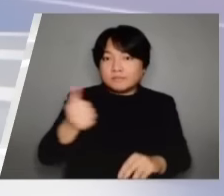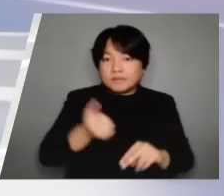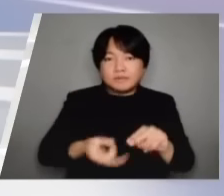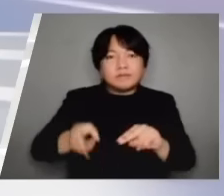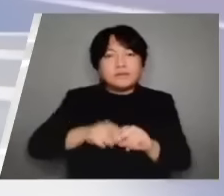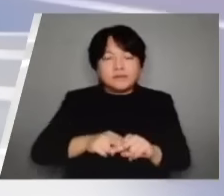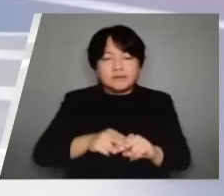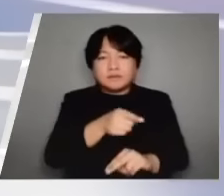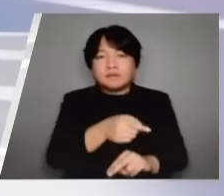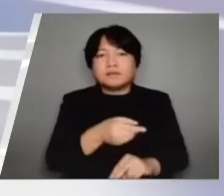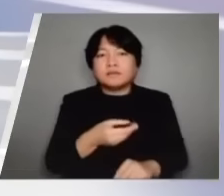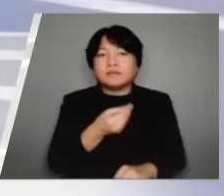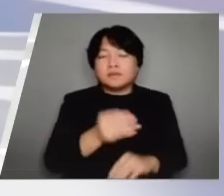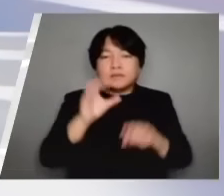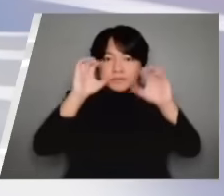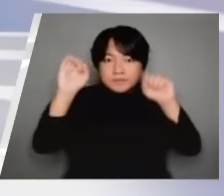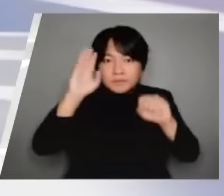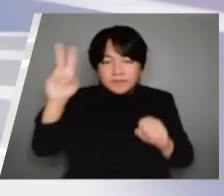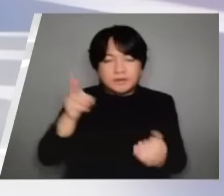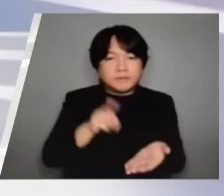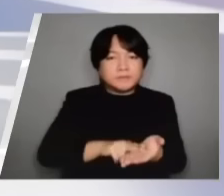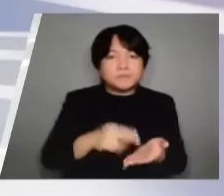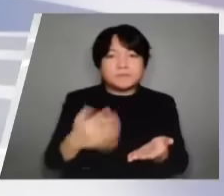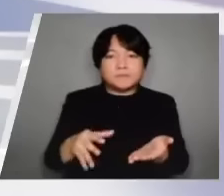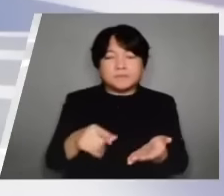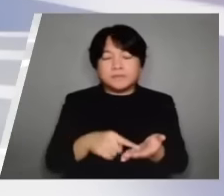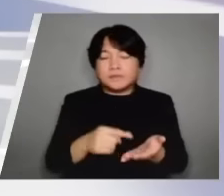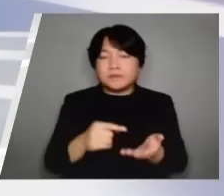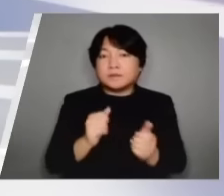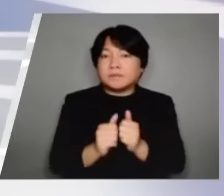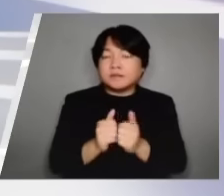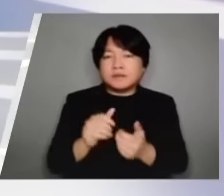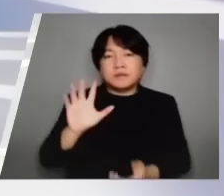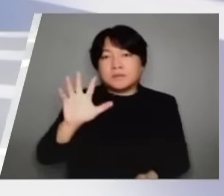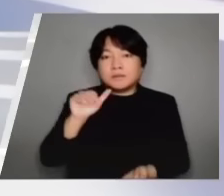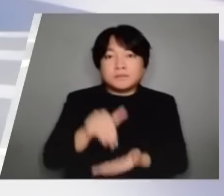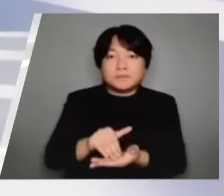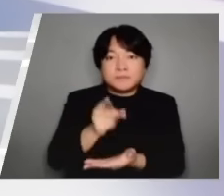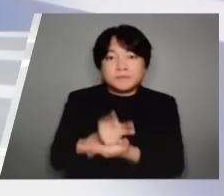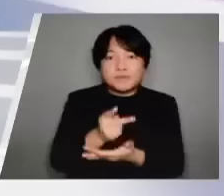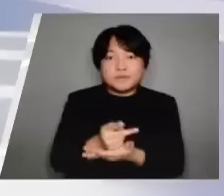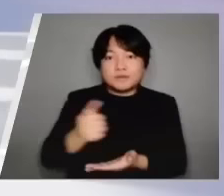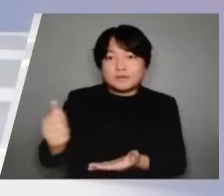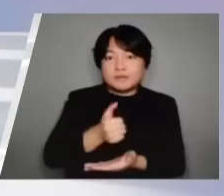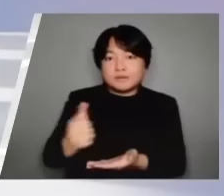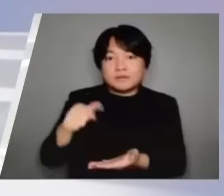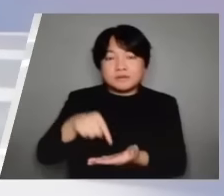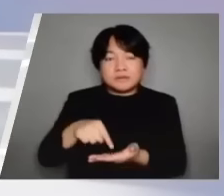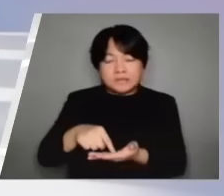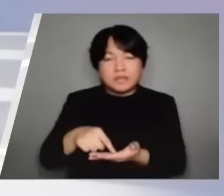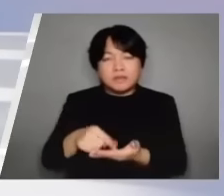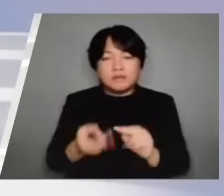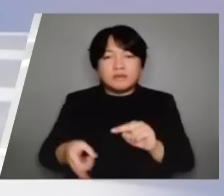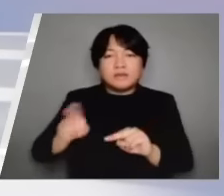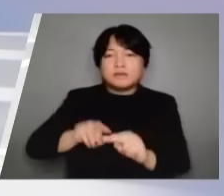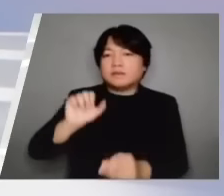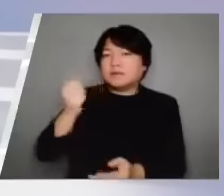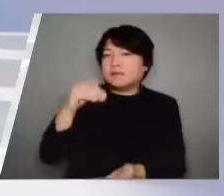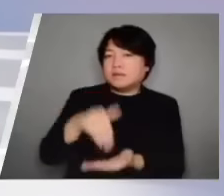kabalikat sa pagtuturo act na kung saan mula sa 5 na allowance gagawin itong 10 sa simulan ng school year